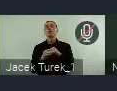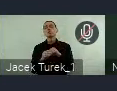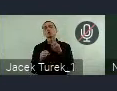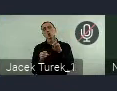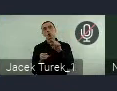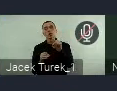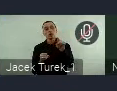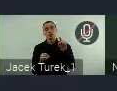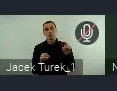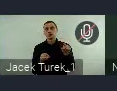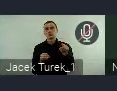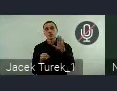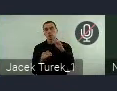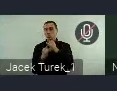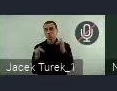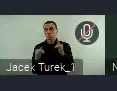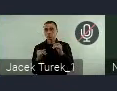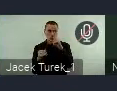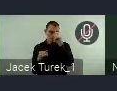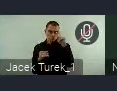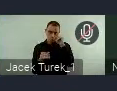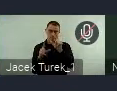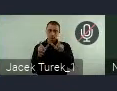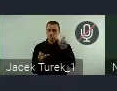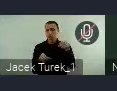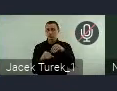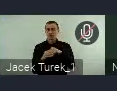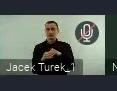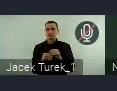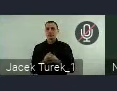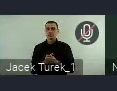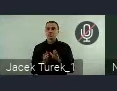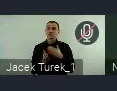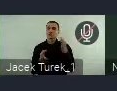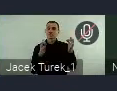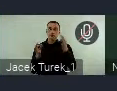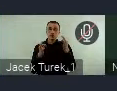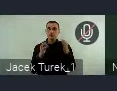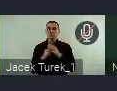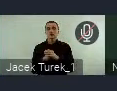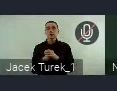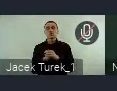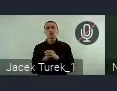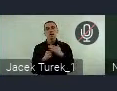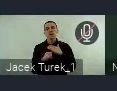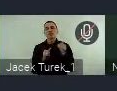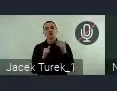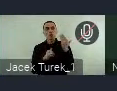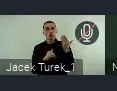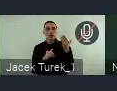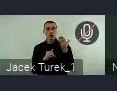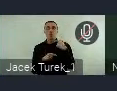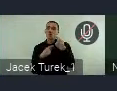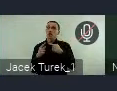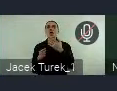zakładajcie że macie bardzo różnych ludzi i na przykład taka informacja na stałe przy wydarzeniach że mamy wolontariusza który będzie opowiadał o tym